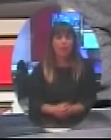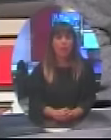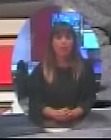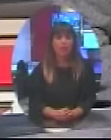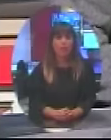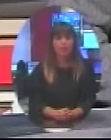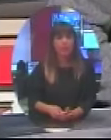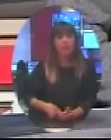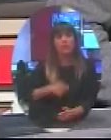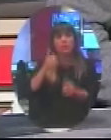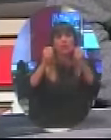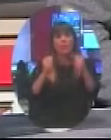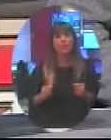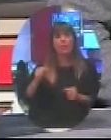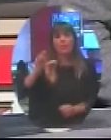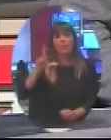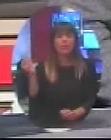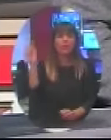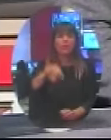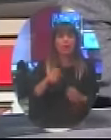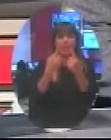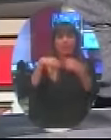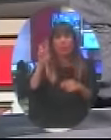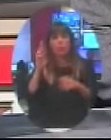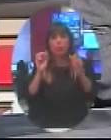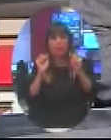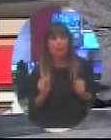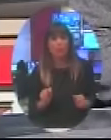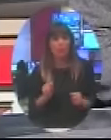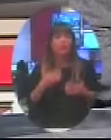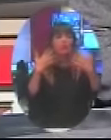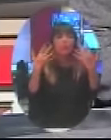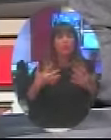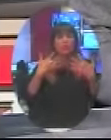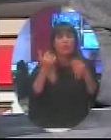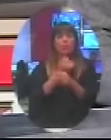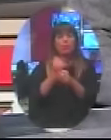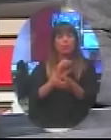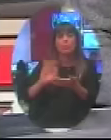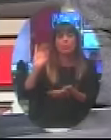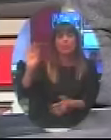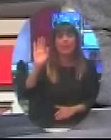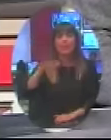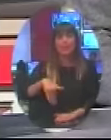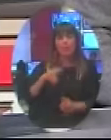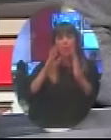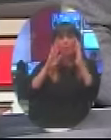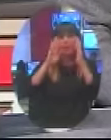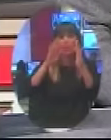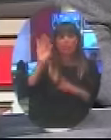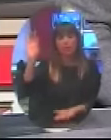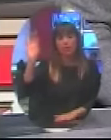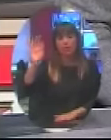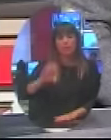שר הביטחון אביגדור ליברמן הגיע היום לוועדת החוץ והביטחון לתת סקירה על פעילות משרדו וכן על תפיסת עולמו בתחום לאחר שמונה זה